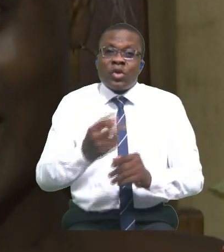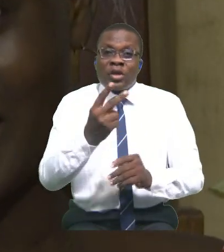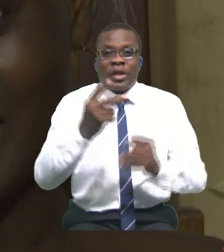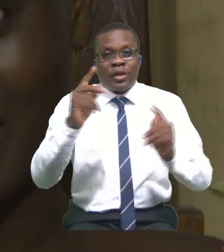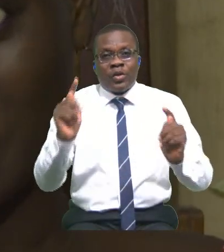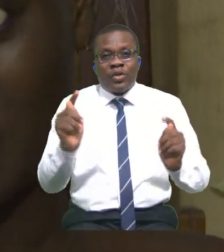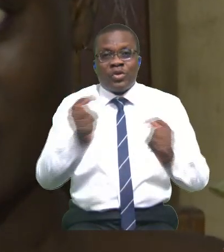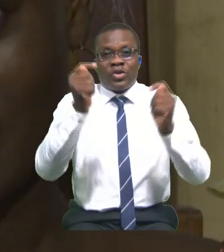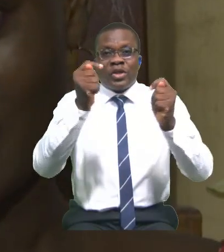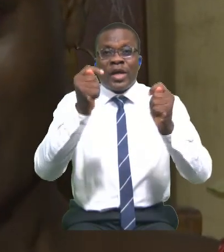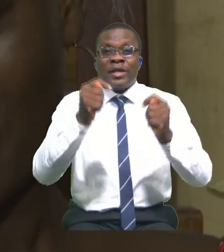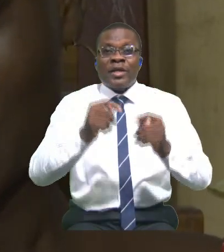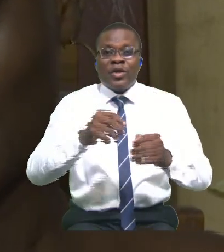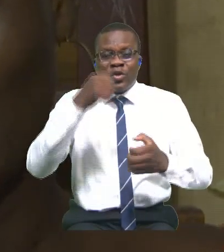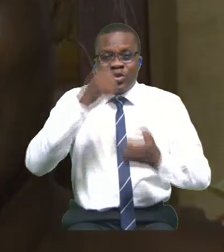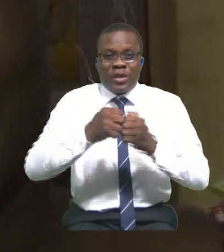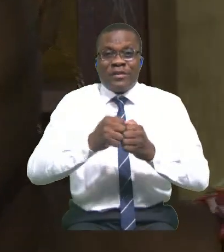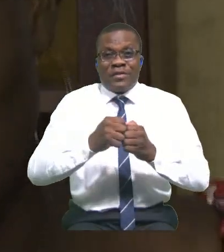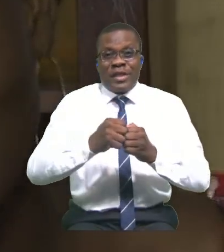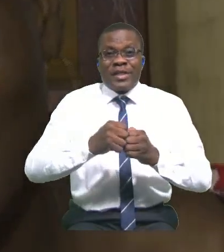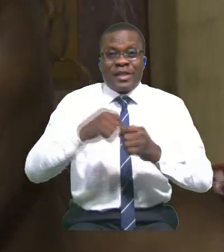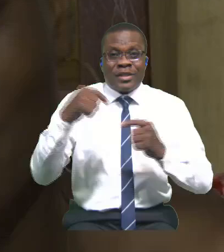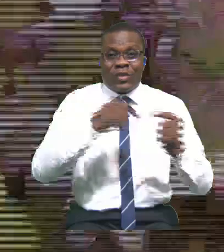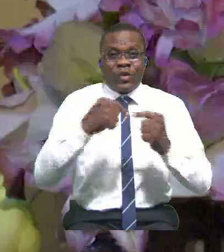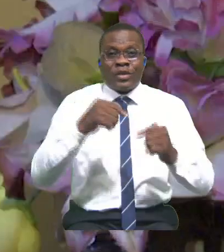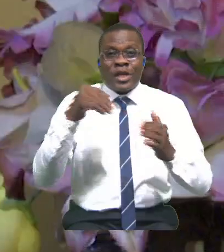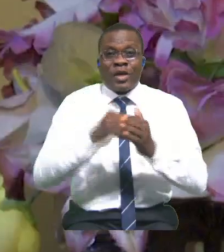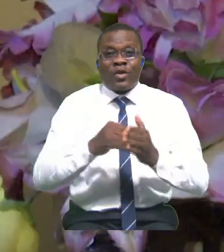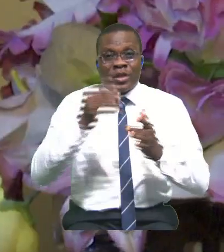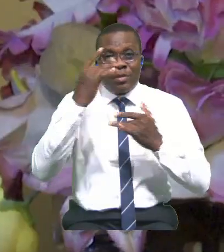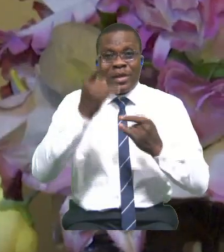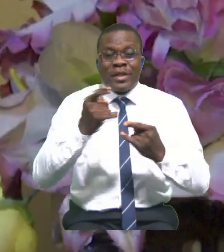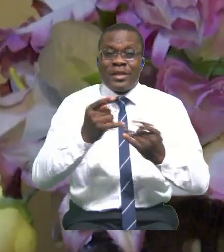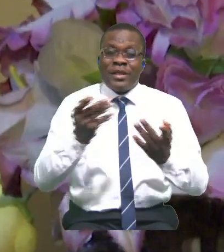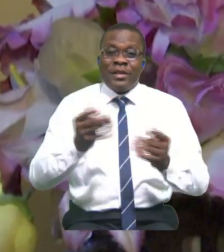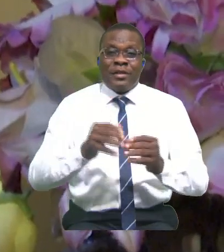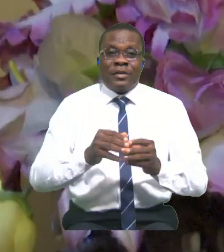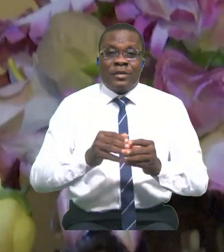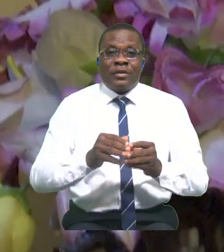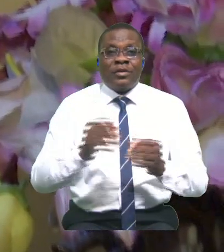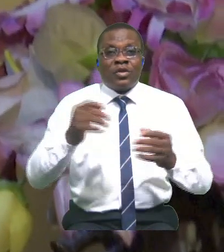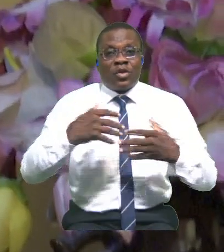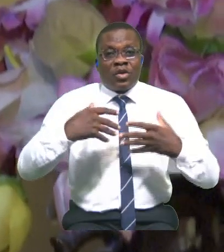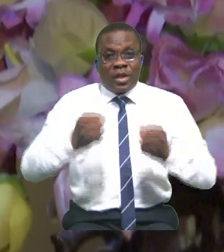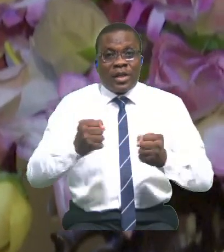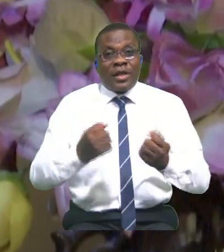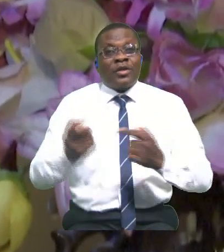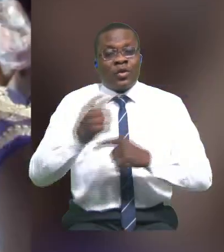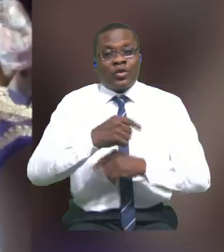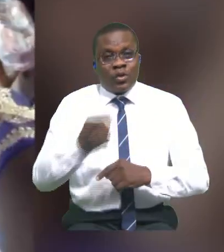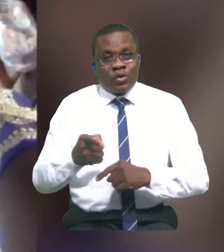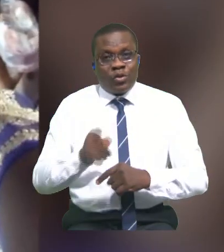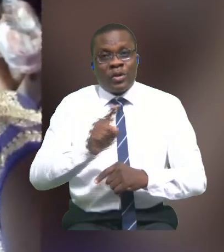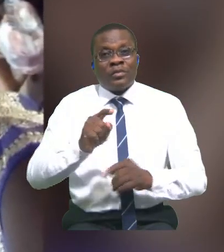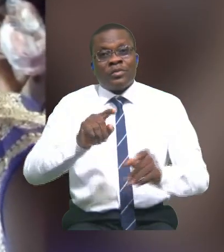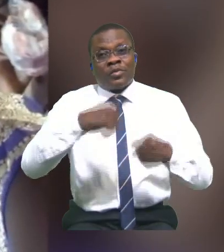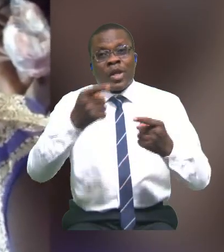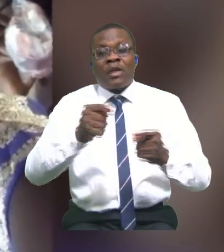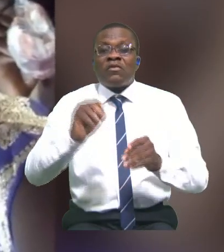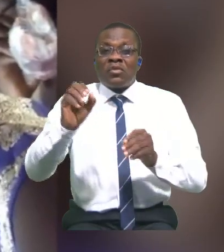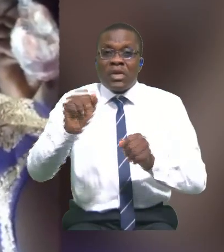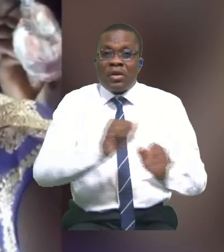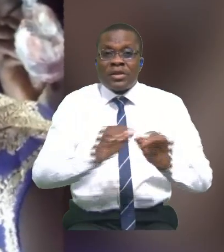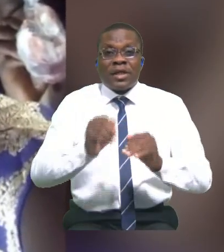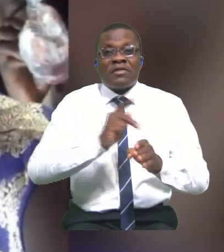rude combat contre le cancer mais pas sans laisser des plumes guées aujourd'hui elle va qu'à leurs activités